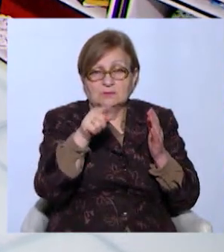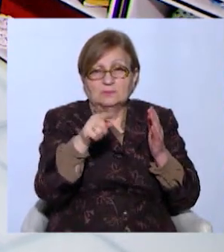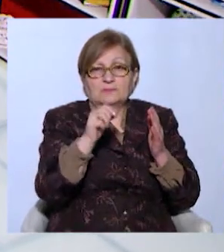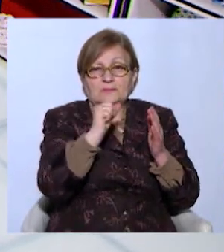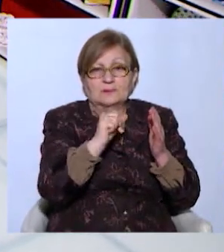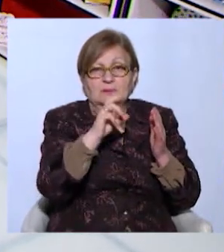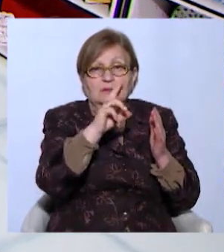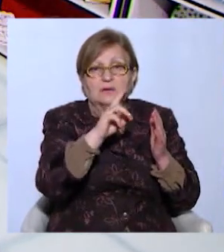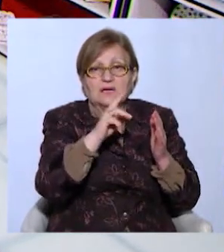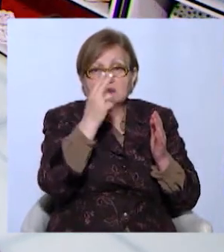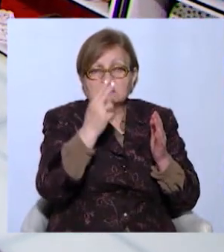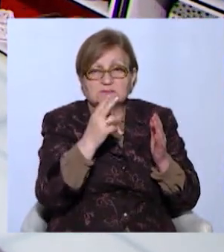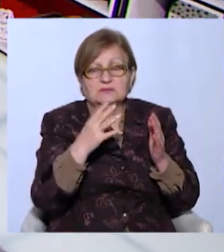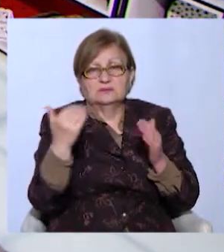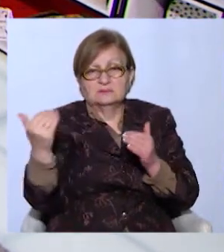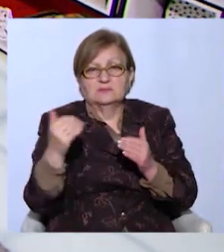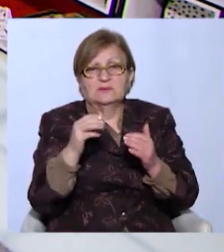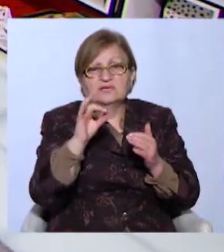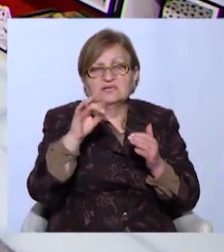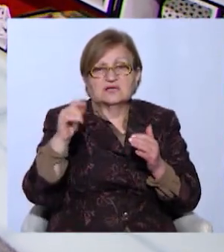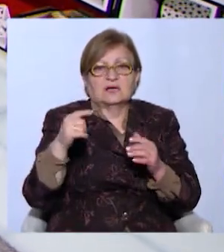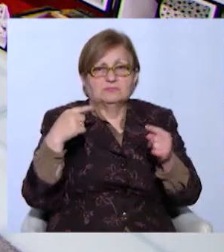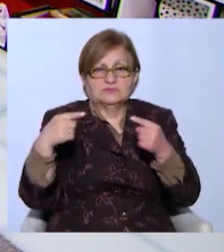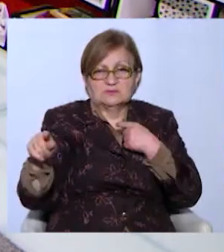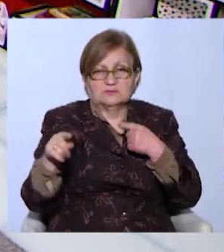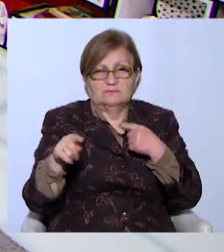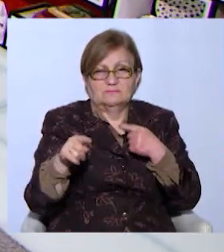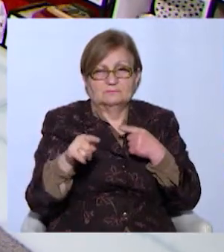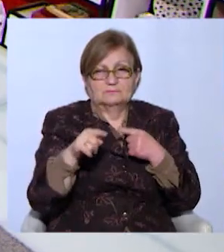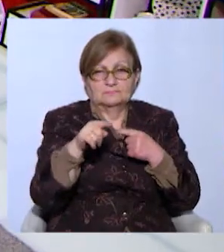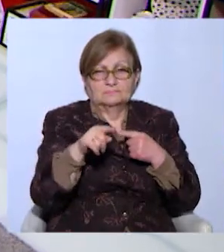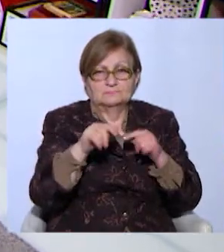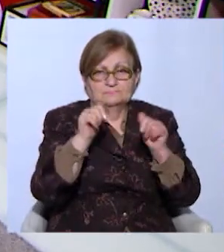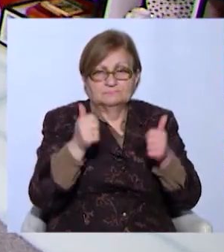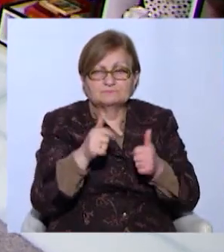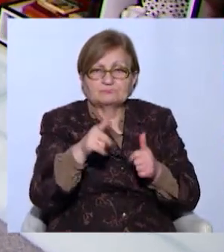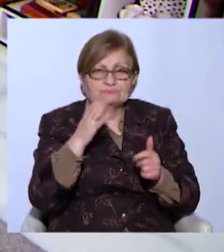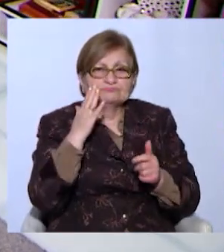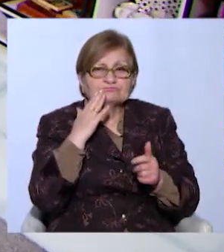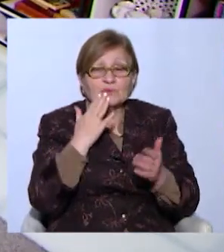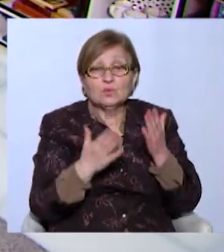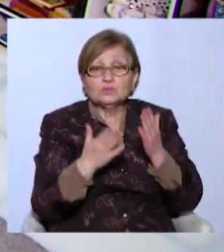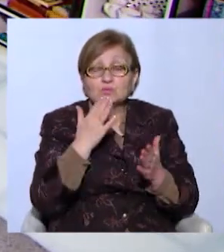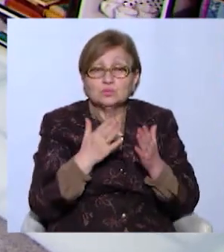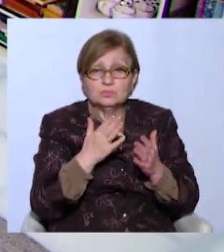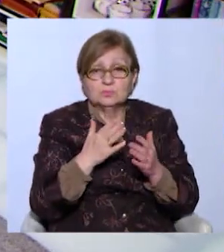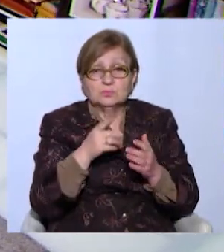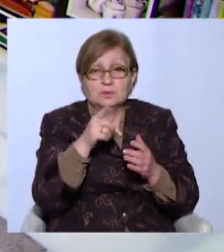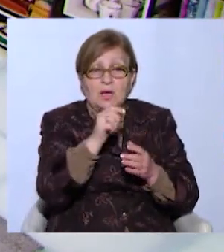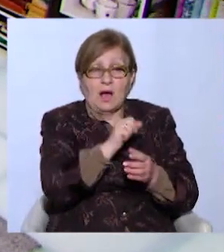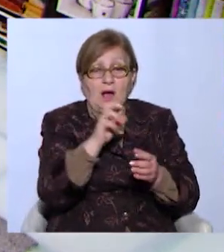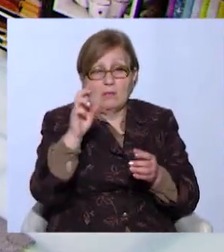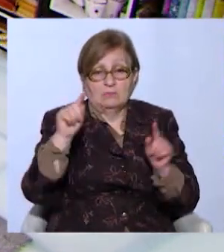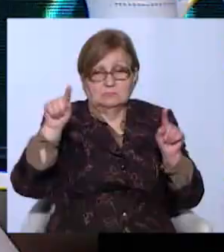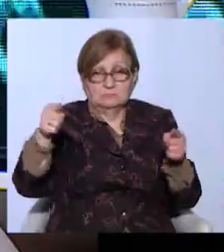AC x-ების განსხვავება, ხოლო BC y-ების განსხვავება. ეს ფორმულა, რა თქმა უნდა, სამართლიანია იმ შემთხვევაშიც, როცა a და b